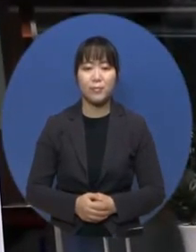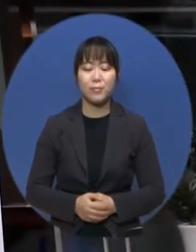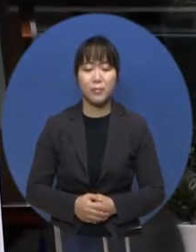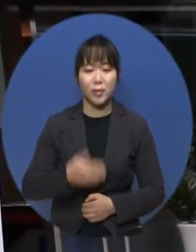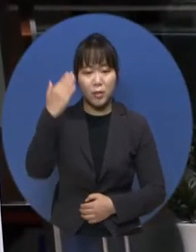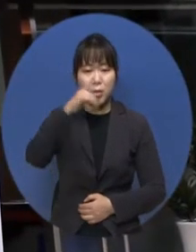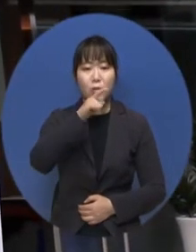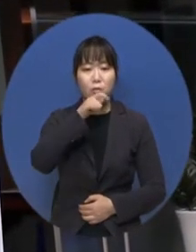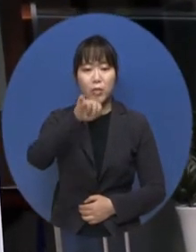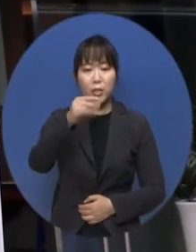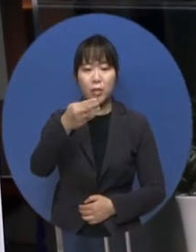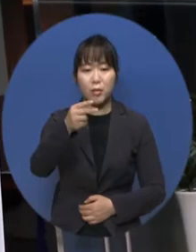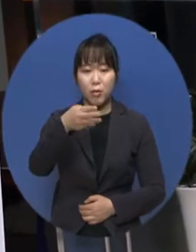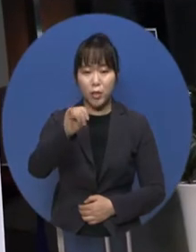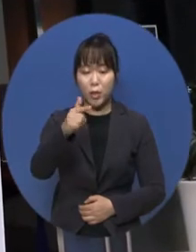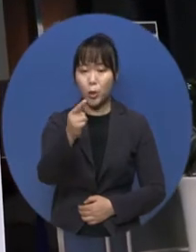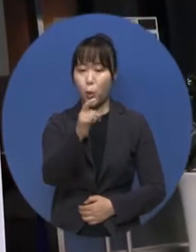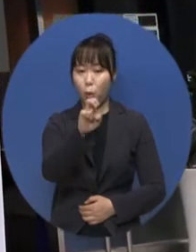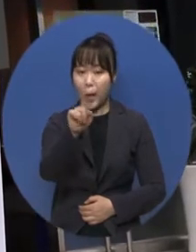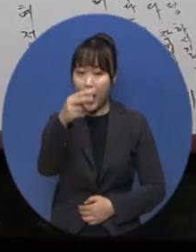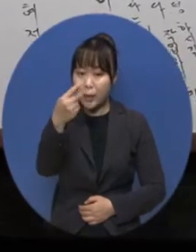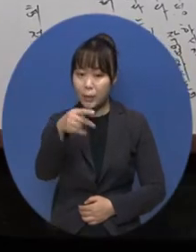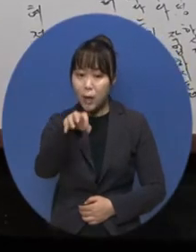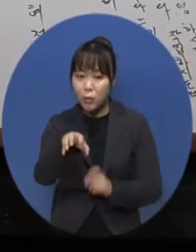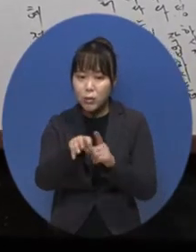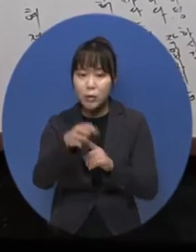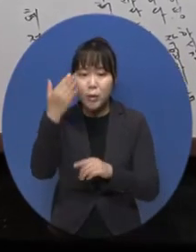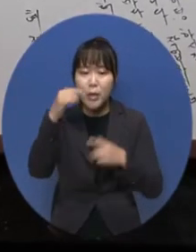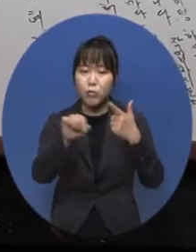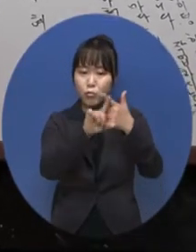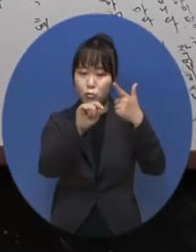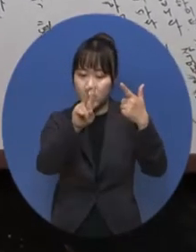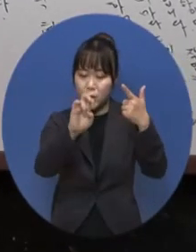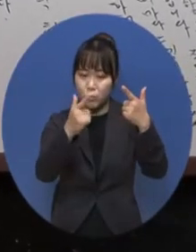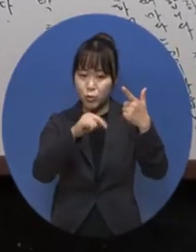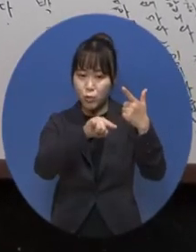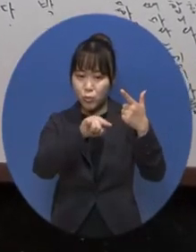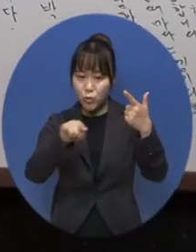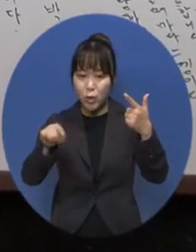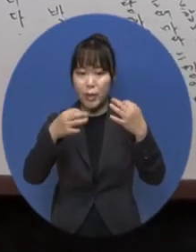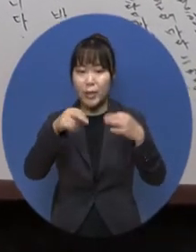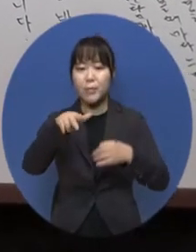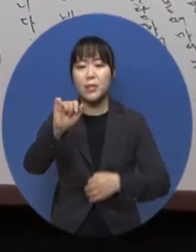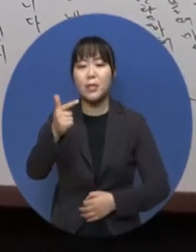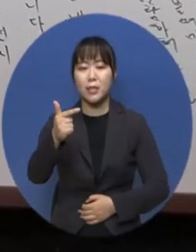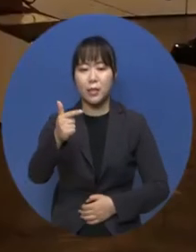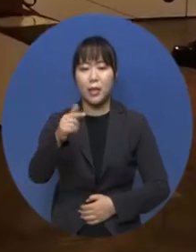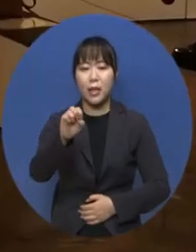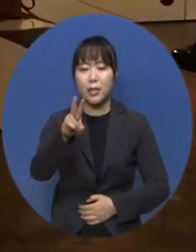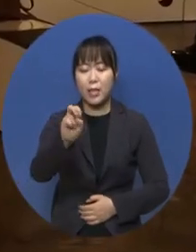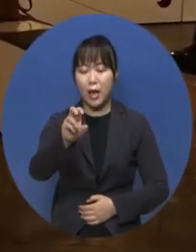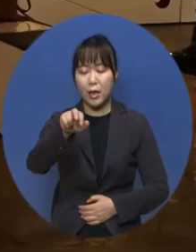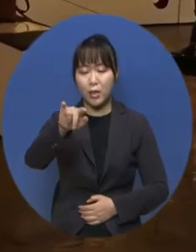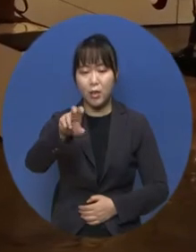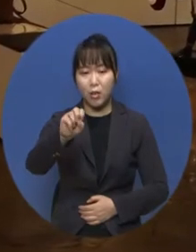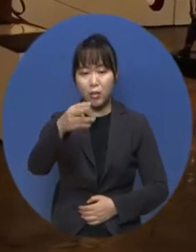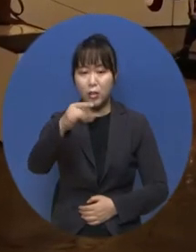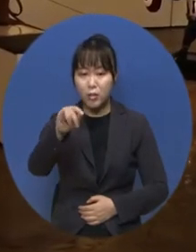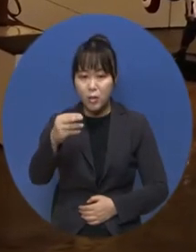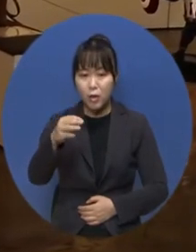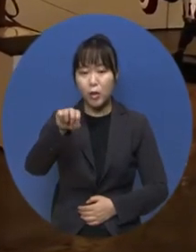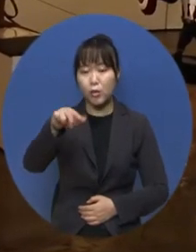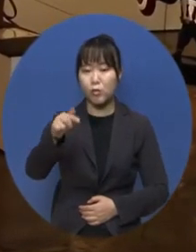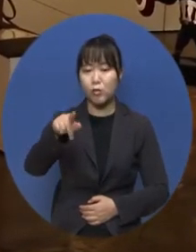여수 갤러리 노마드에서는 지난 2월 26일부터 김진, 양경열, 윤상윤, 이순구 작가